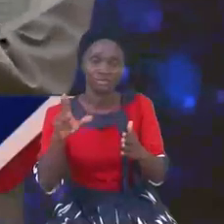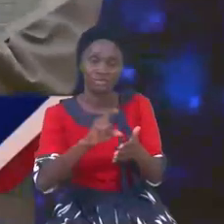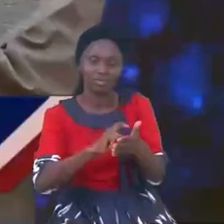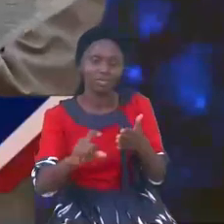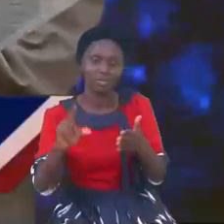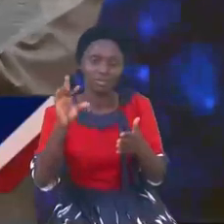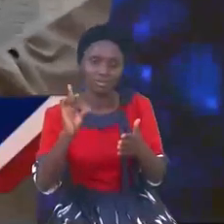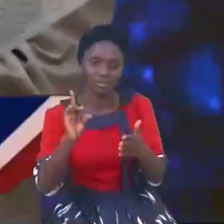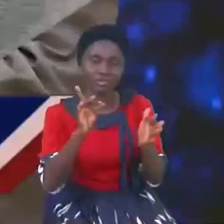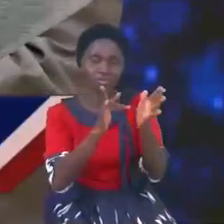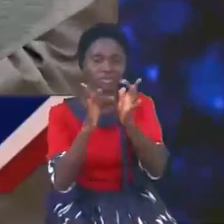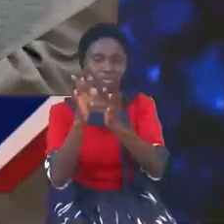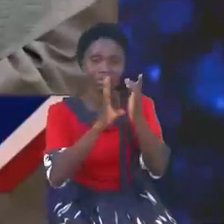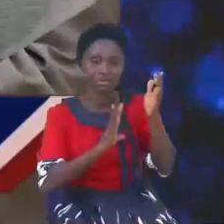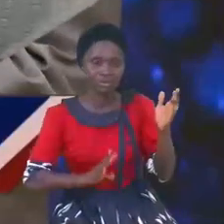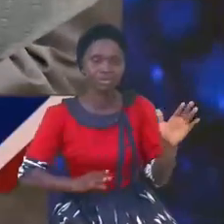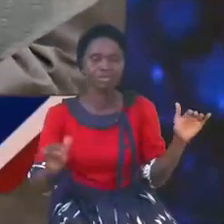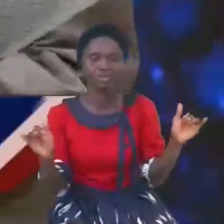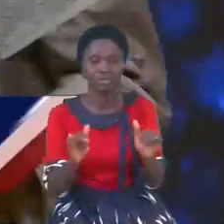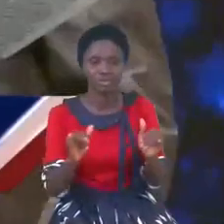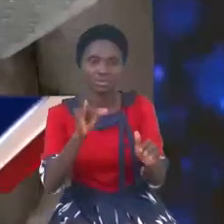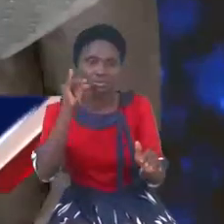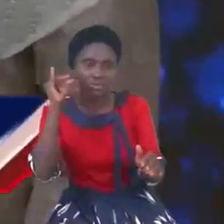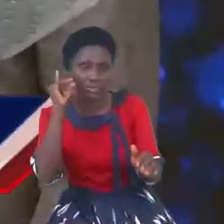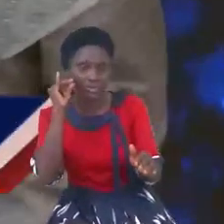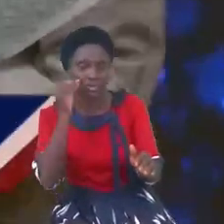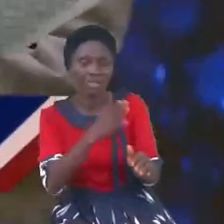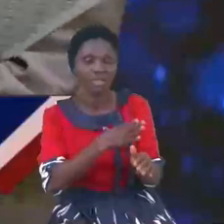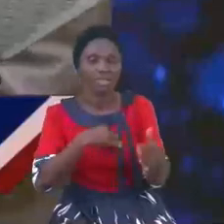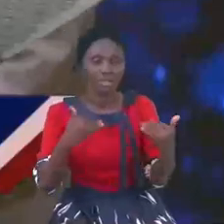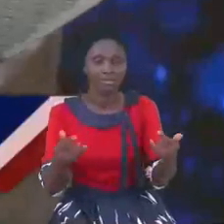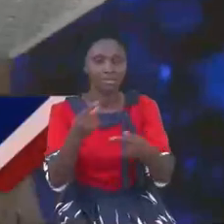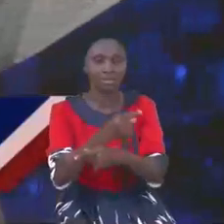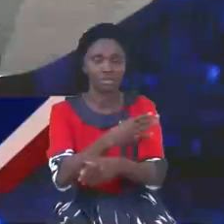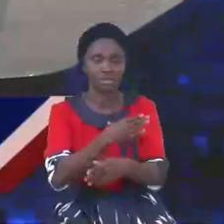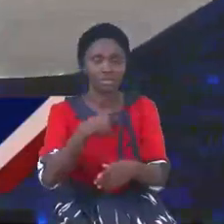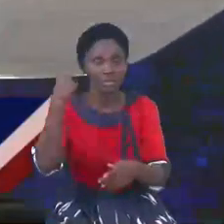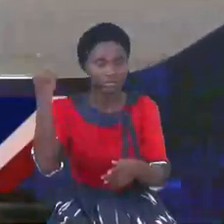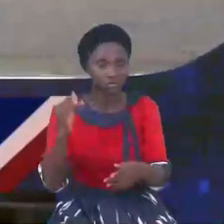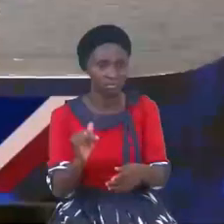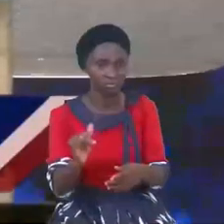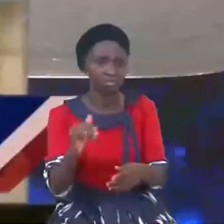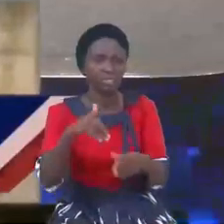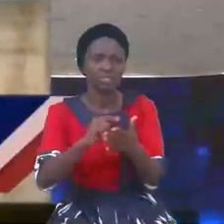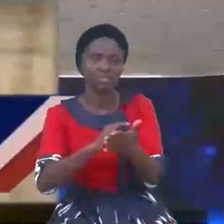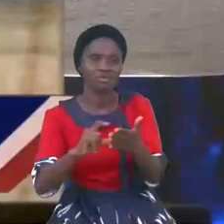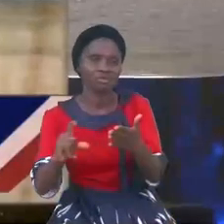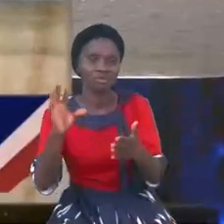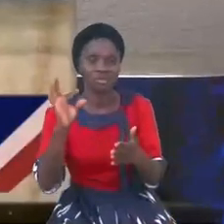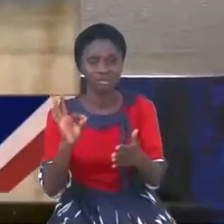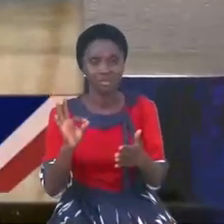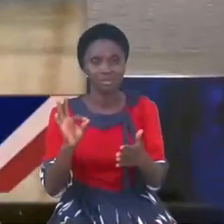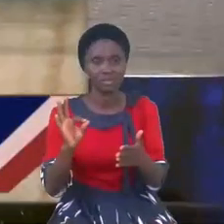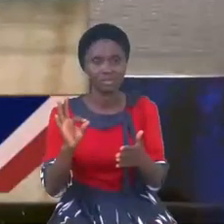Hébreux 13, verset 8. Jésus-Christ est le même hier, aujourd'hui et éternellement. Verset 9. Ne